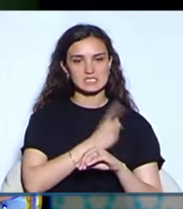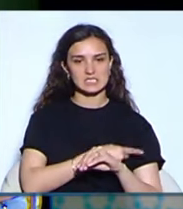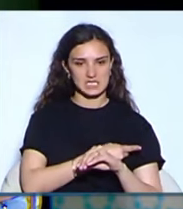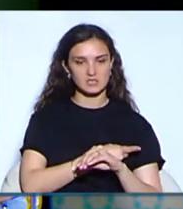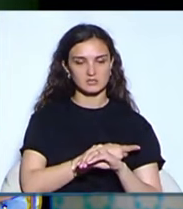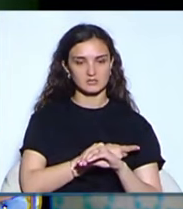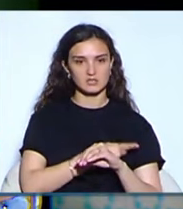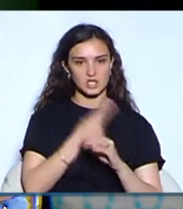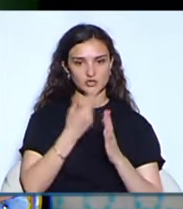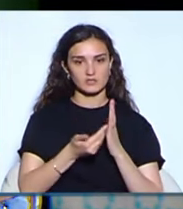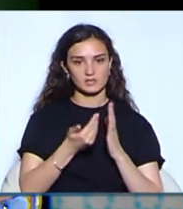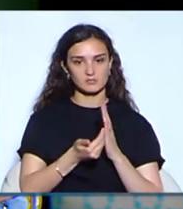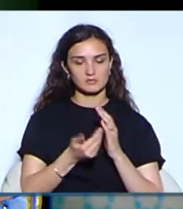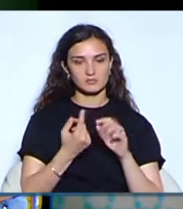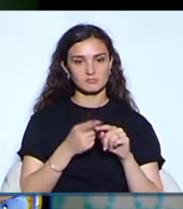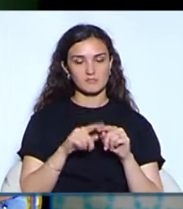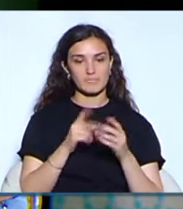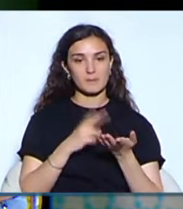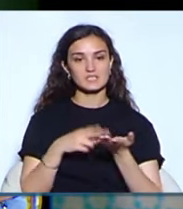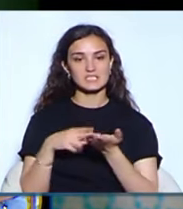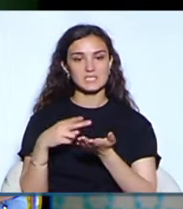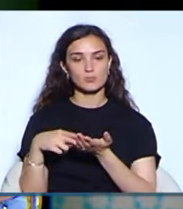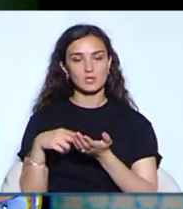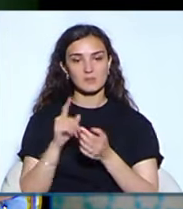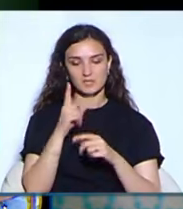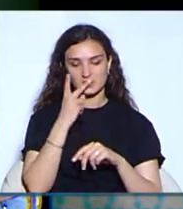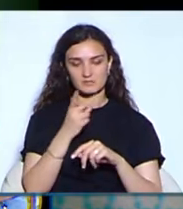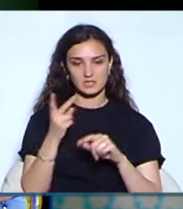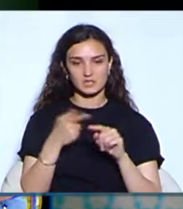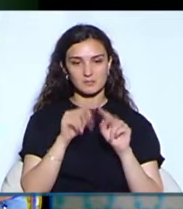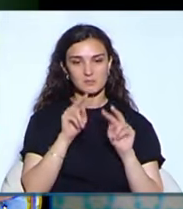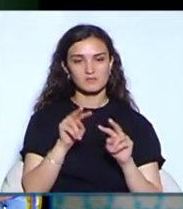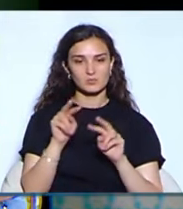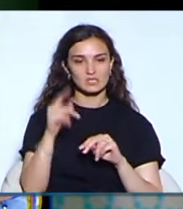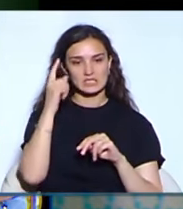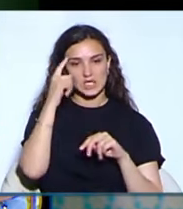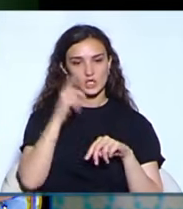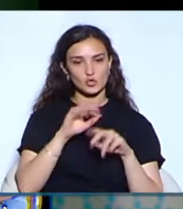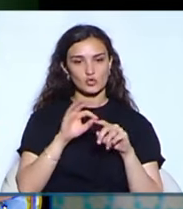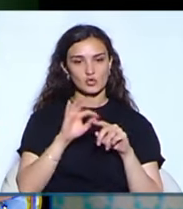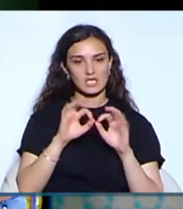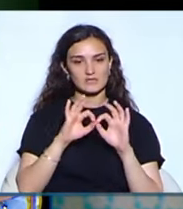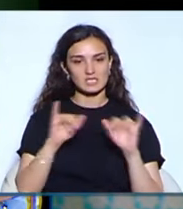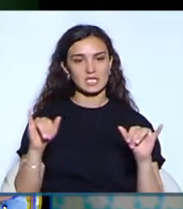გამოავლენს, ხომ? მკაცრებულებზე დაფუძნებული მეთვალყურეობის, ნეიროგანვითარებაზე